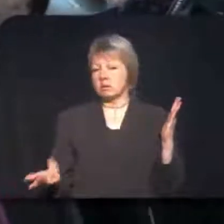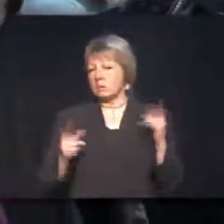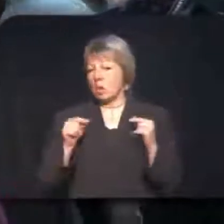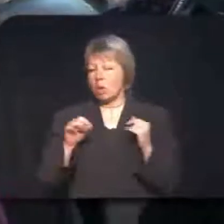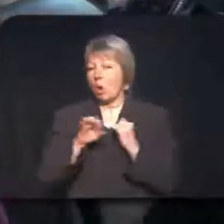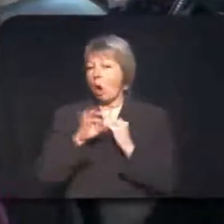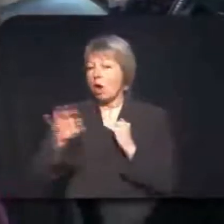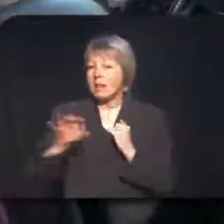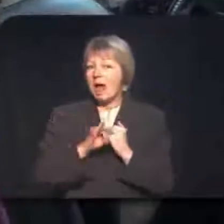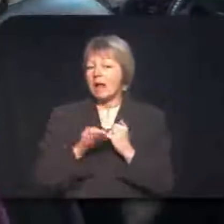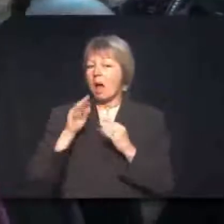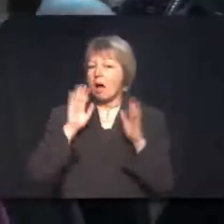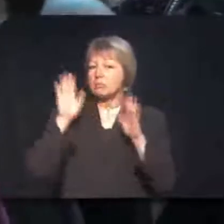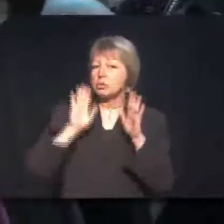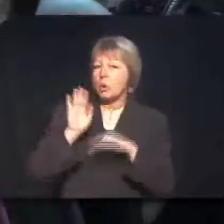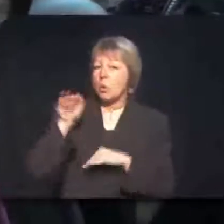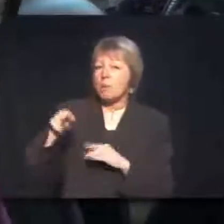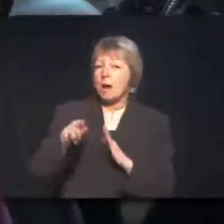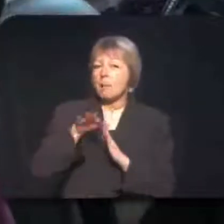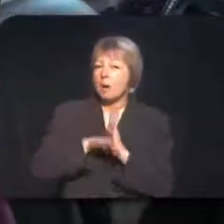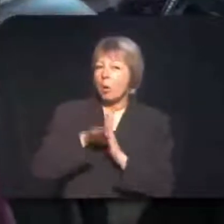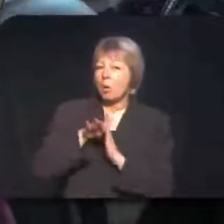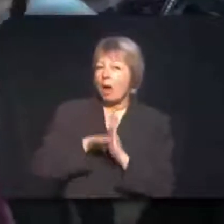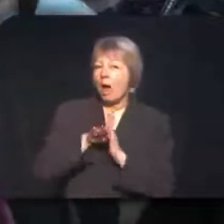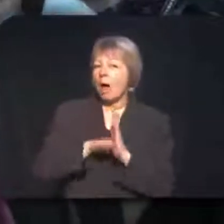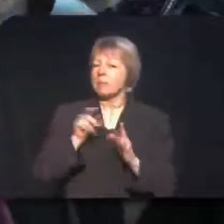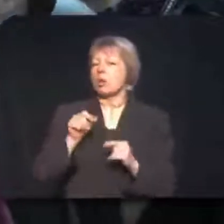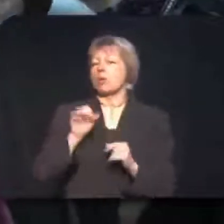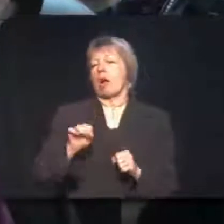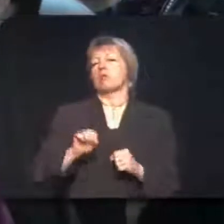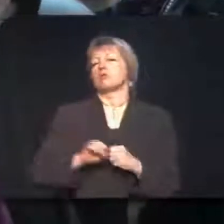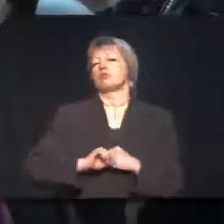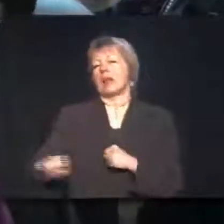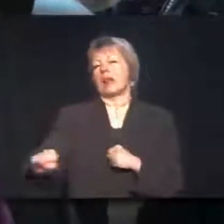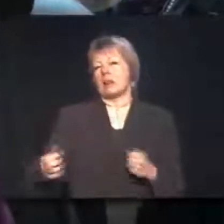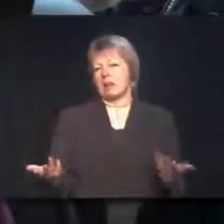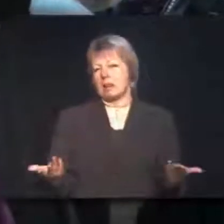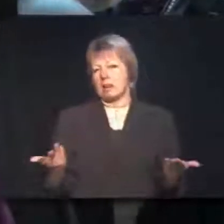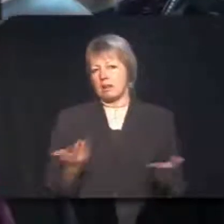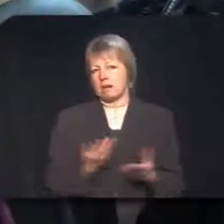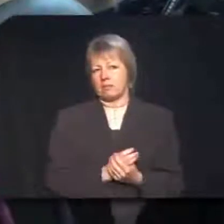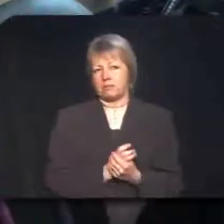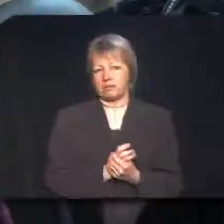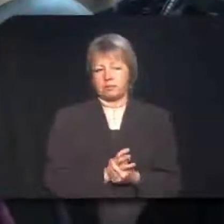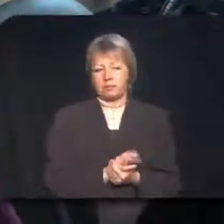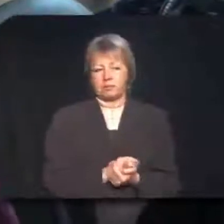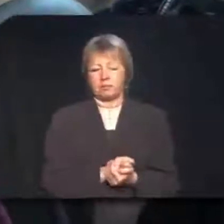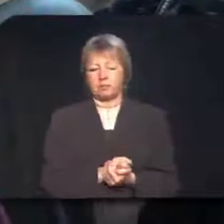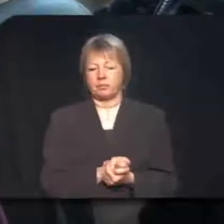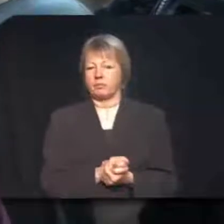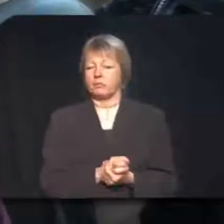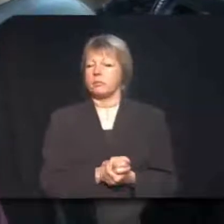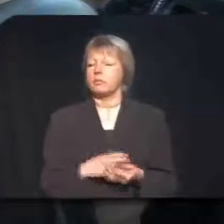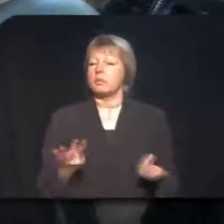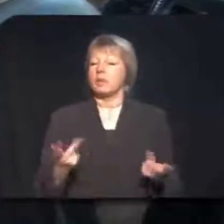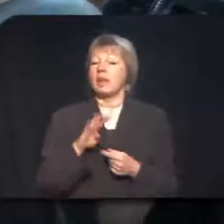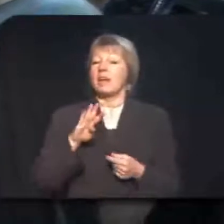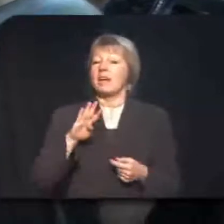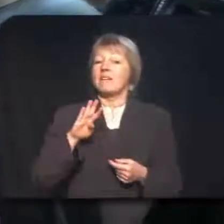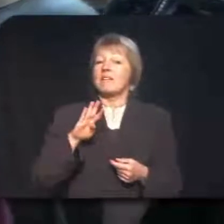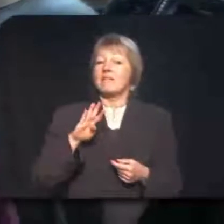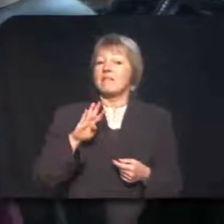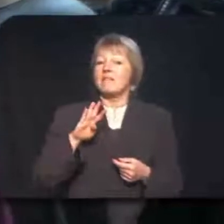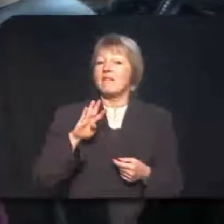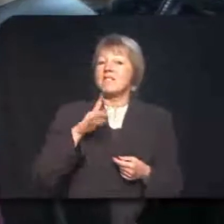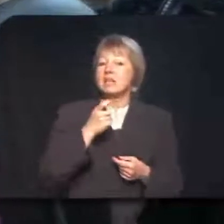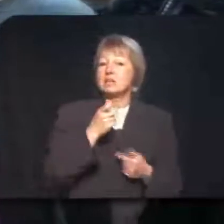das Programm abzustimmen können wir solche Sachen fixen so ähm zu dem Argument dass wir hier 24/7 online sein müssen